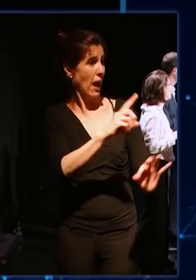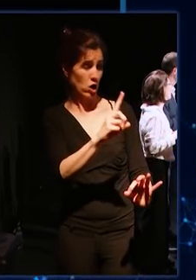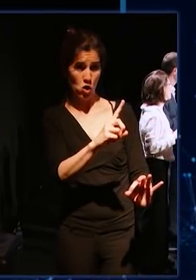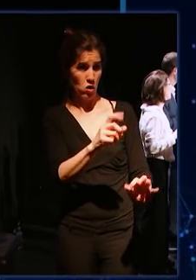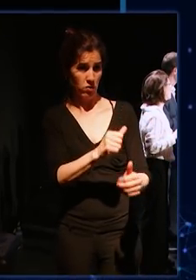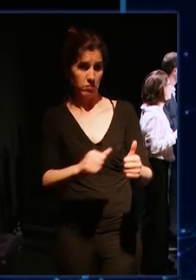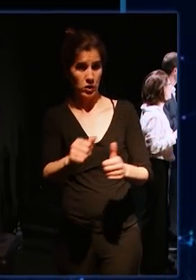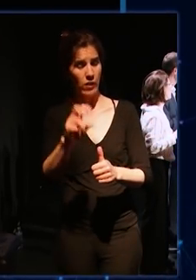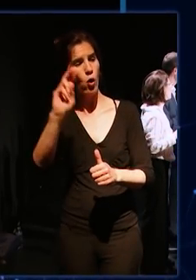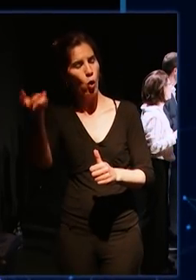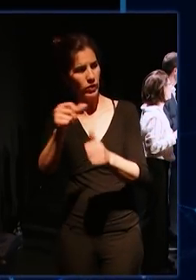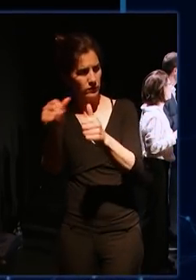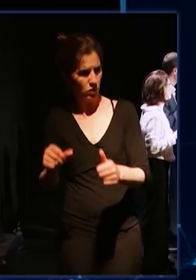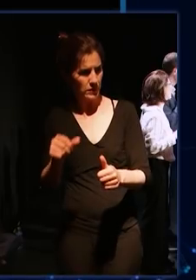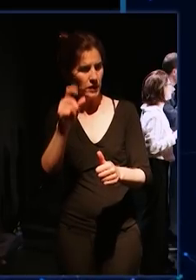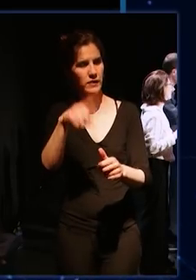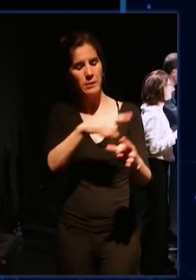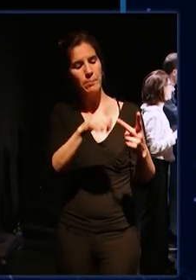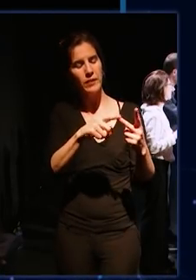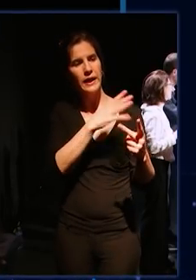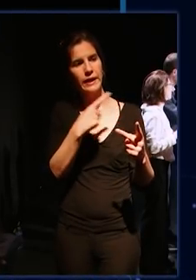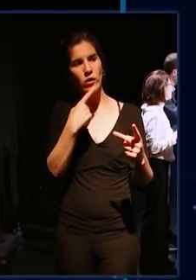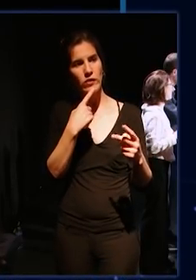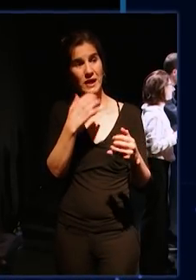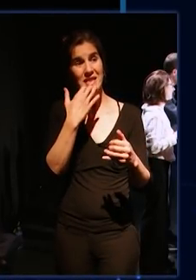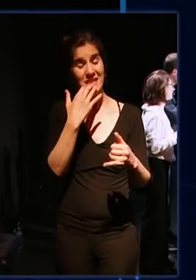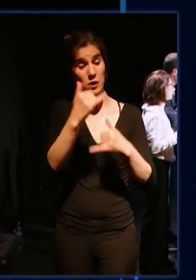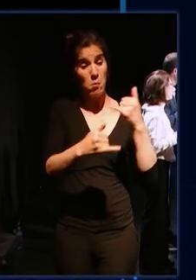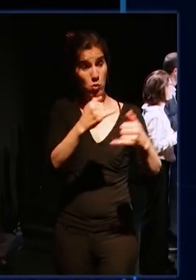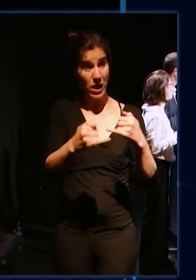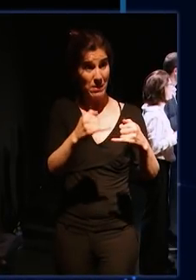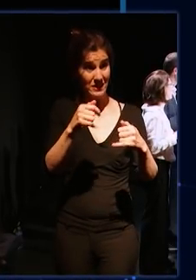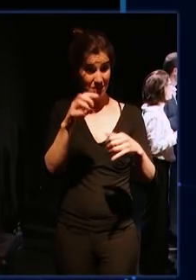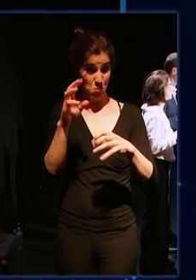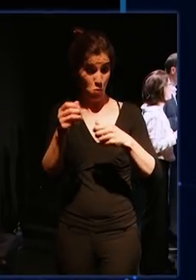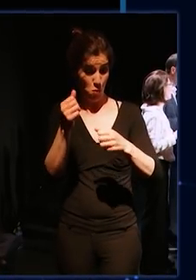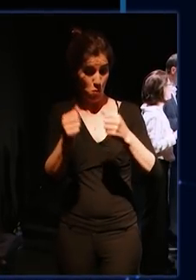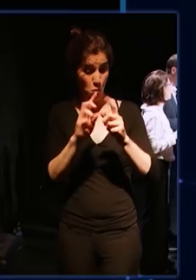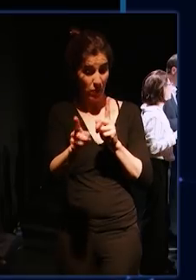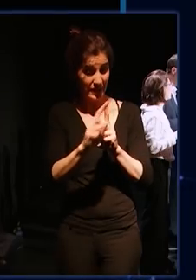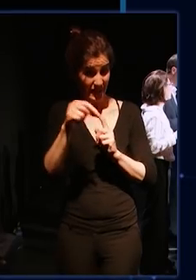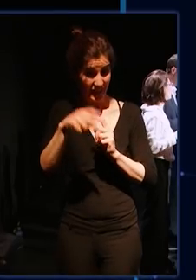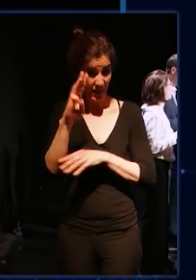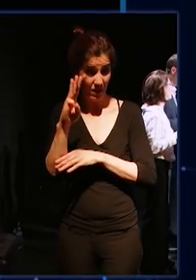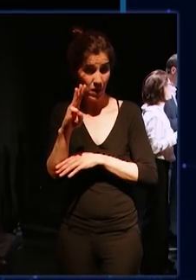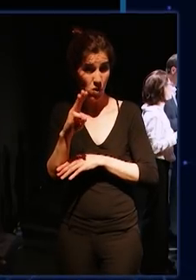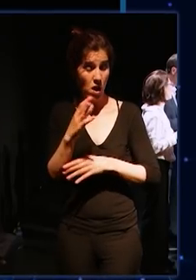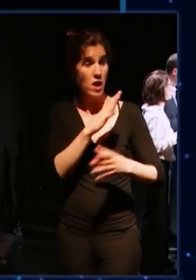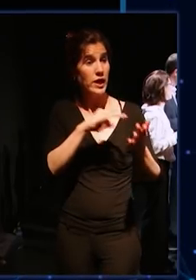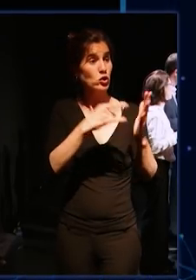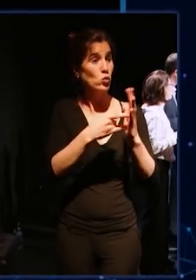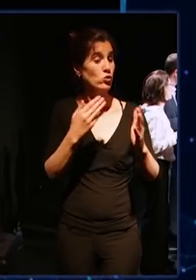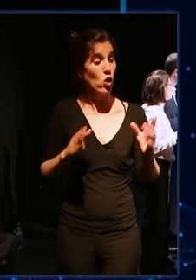els problemes que hi puguin haver-hi de mobilitat a Cardedeu no passen per ficar-hi rondes, perquè el que crec és que això encara incentivaria més l'ús del